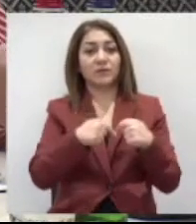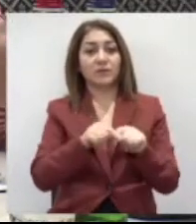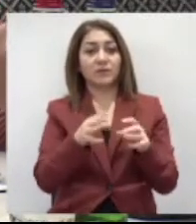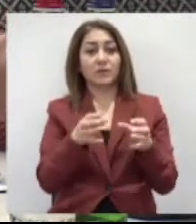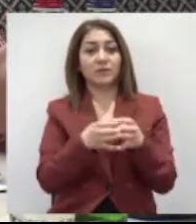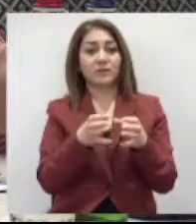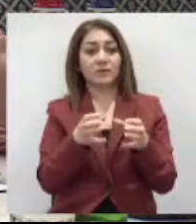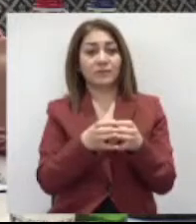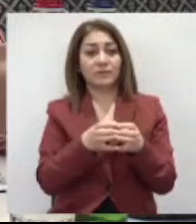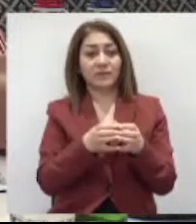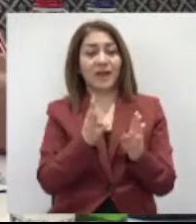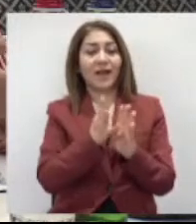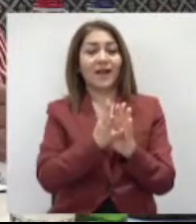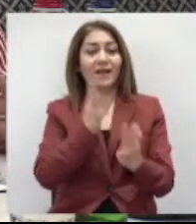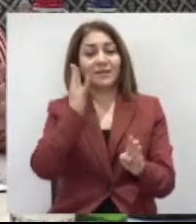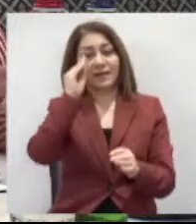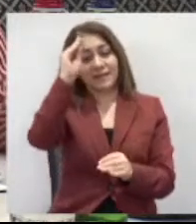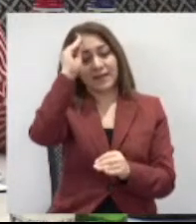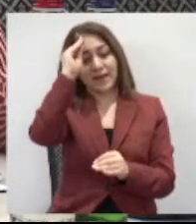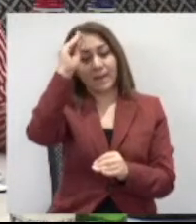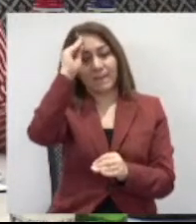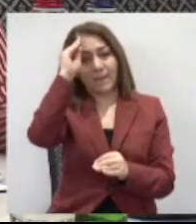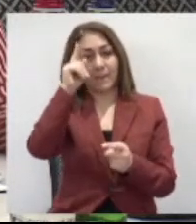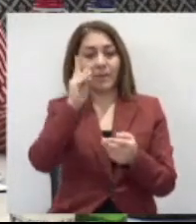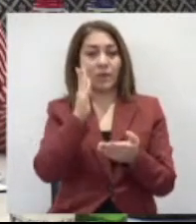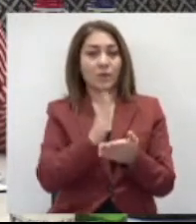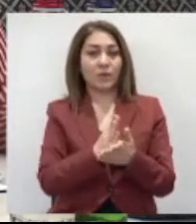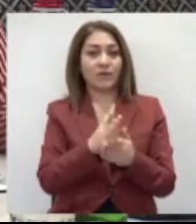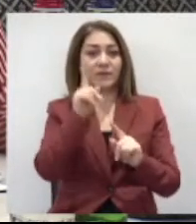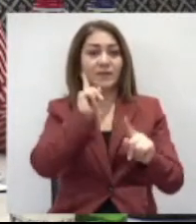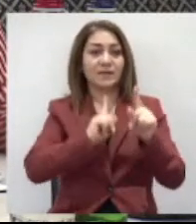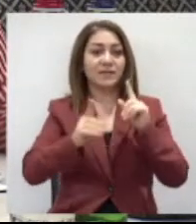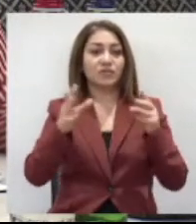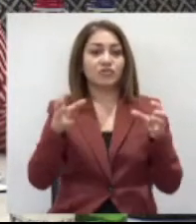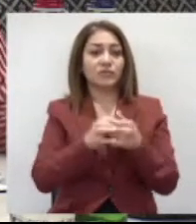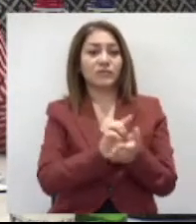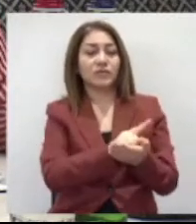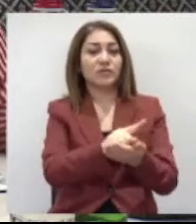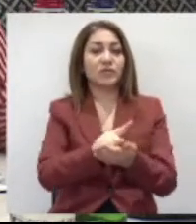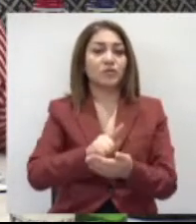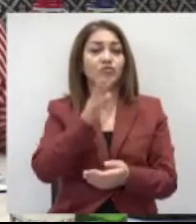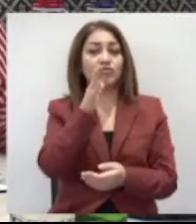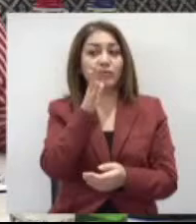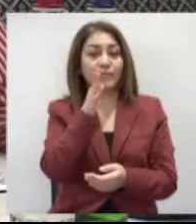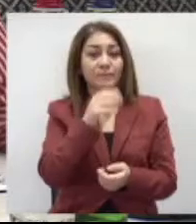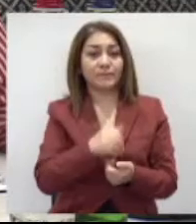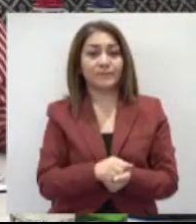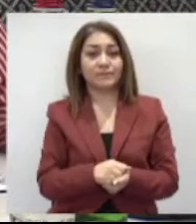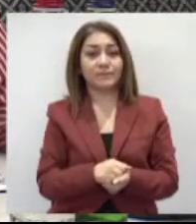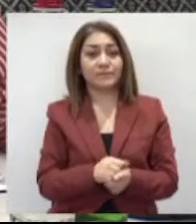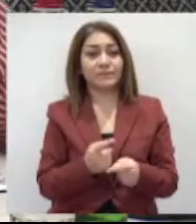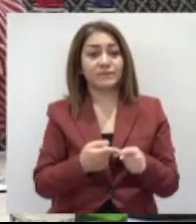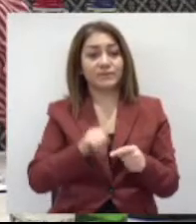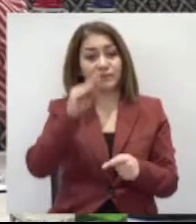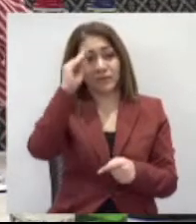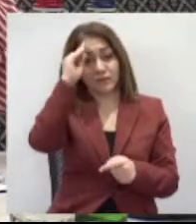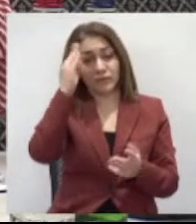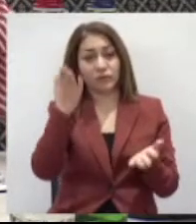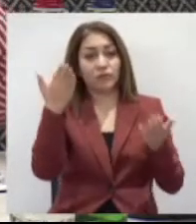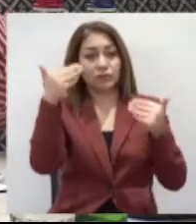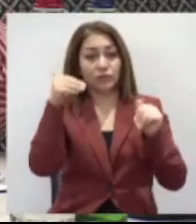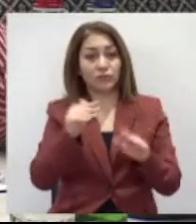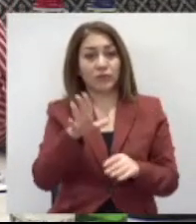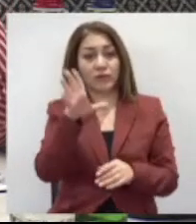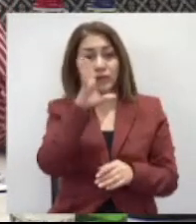փոքր տրամաբանական հաջորդականություններ փոխվում, երբ հանձնաժողովով այդ հարցերը քննարկում էինք, և դրա համար եկանք այն եզրակացության, որ